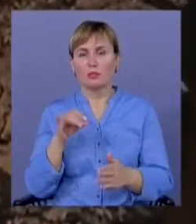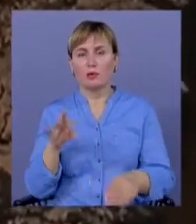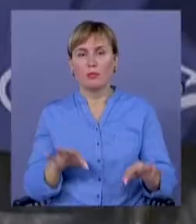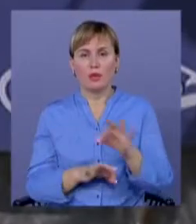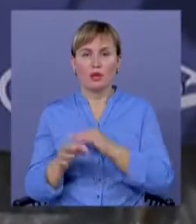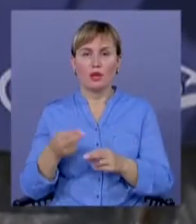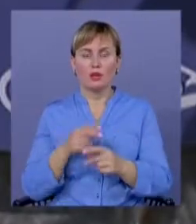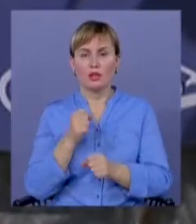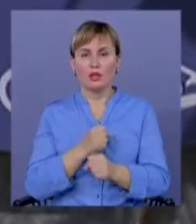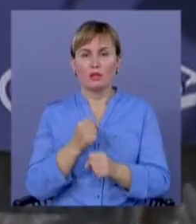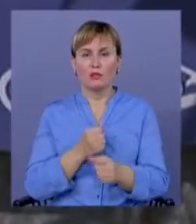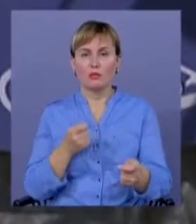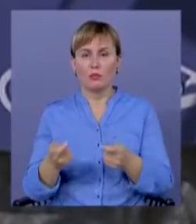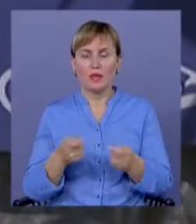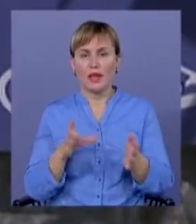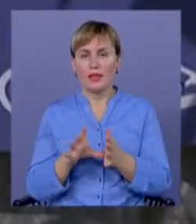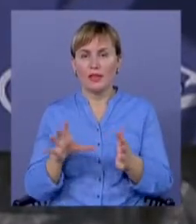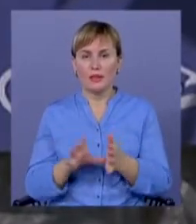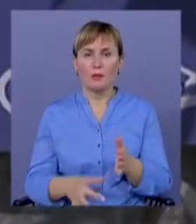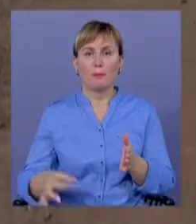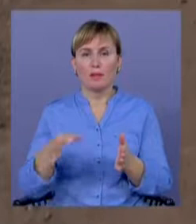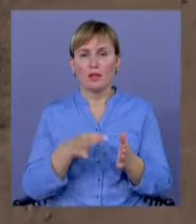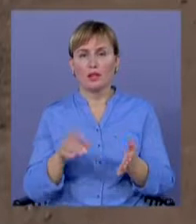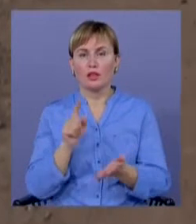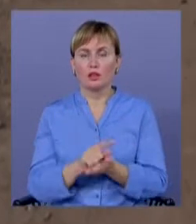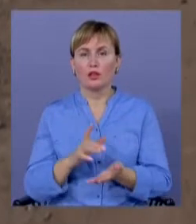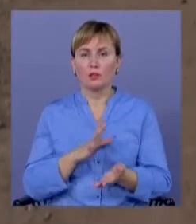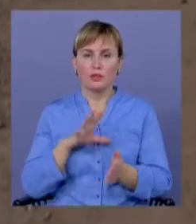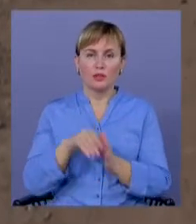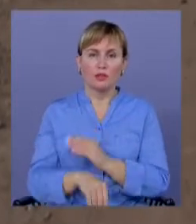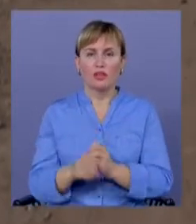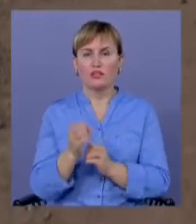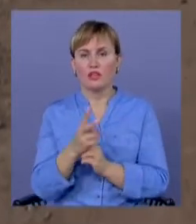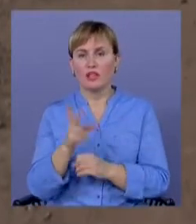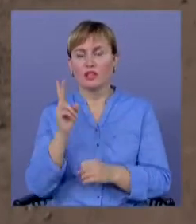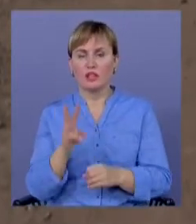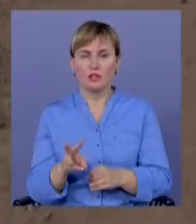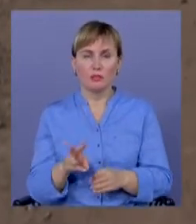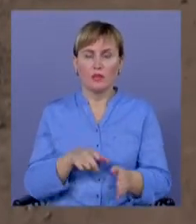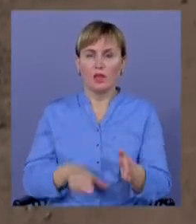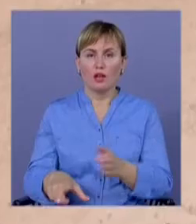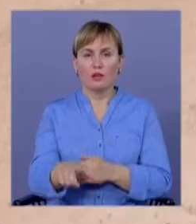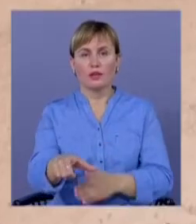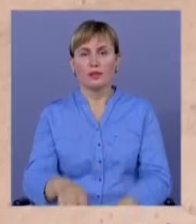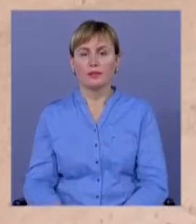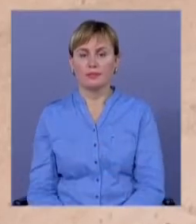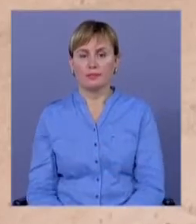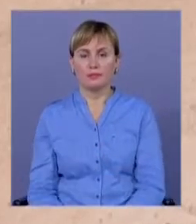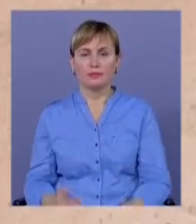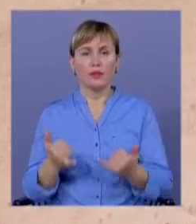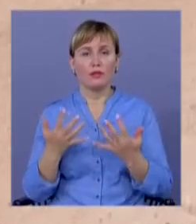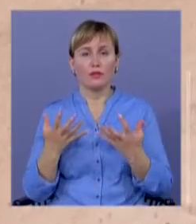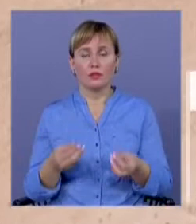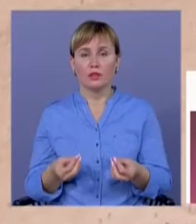проекту, который разработали в управлении энергетики, в микрорайоне должно быть заложено 12 километров магистральных сетей. На сегодняшний